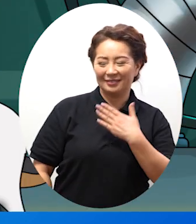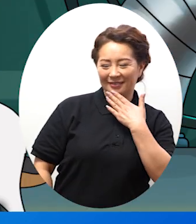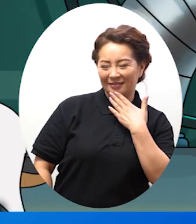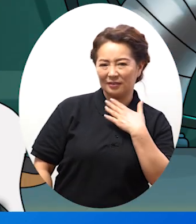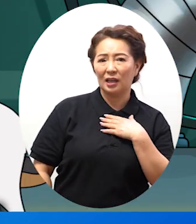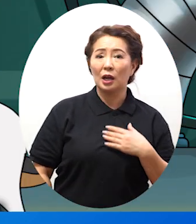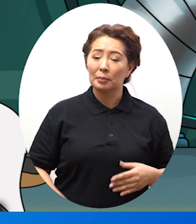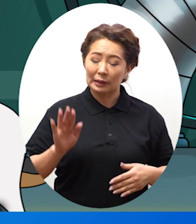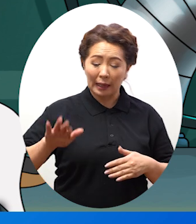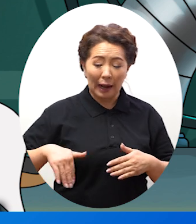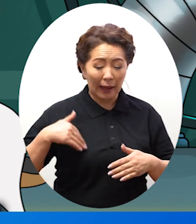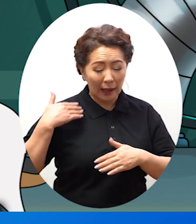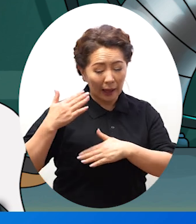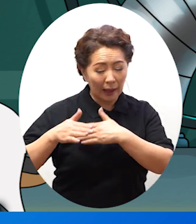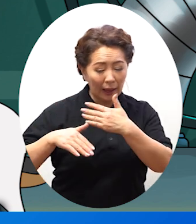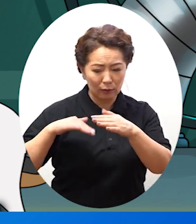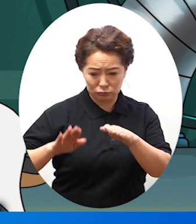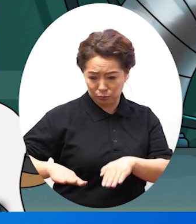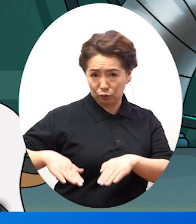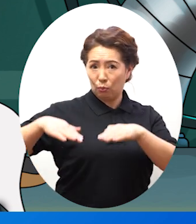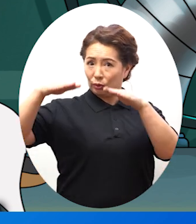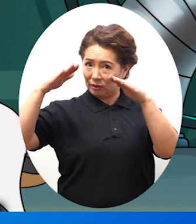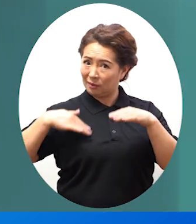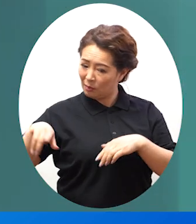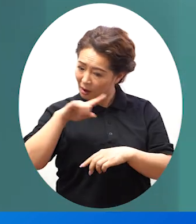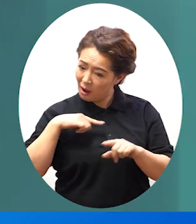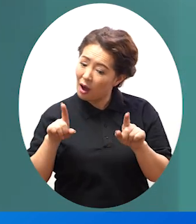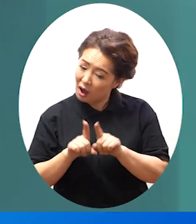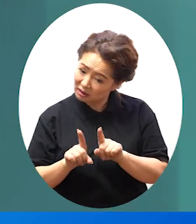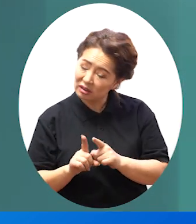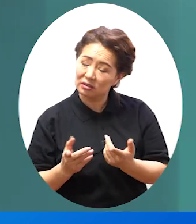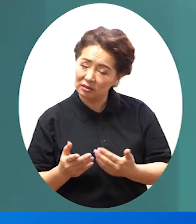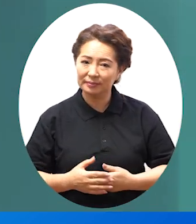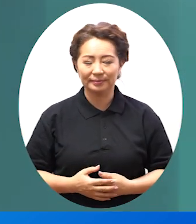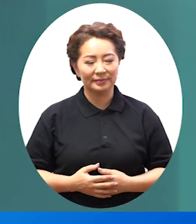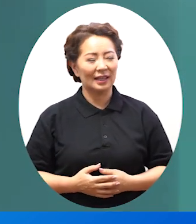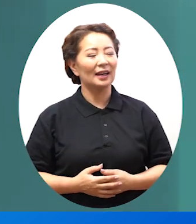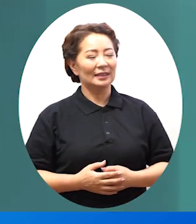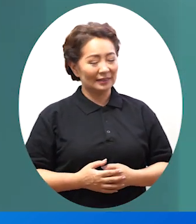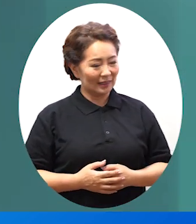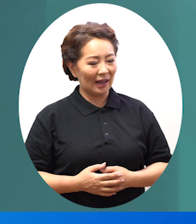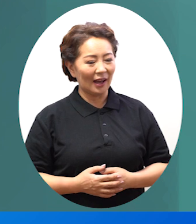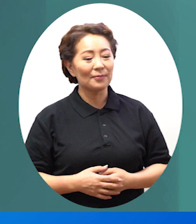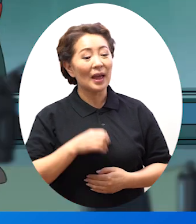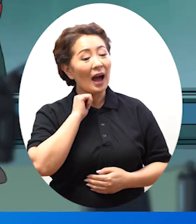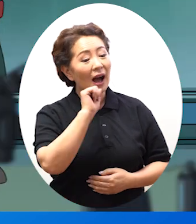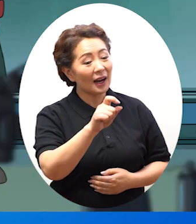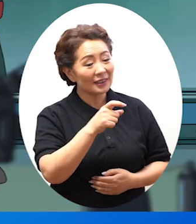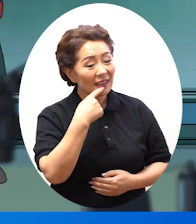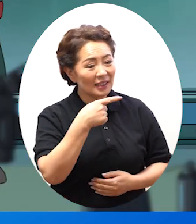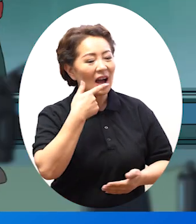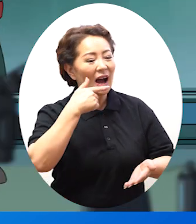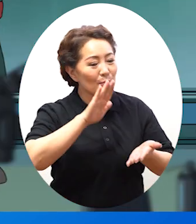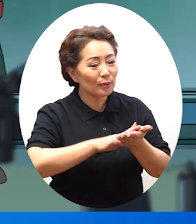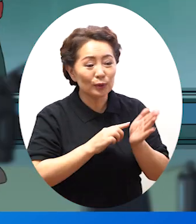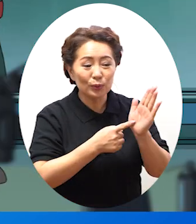Бид нар цаг нь ирэхээр угаасаа л том болно шүү дээ. За. Ахан та нартай амлсан ёсоор гадаад